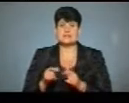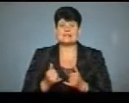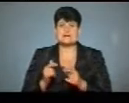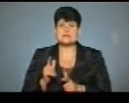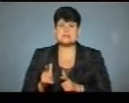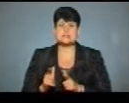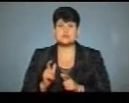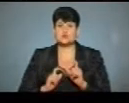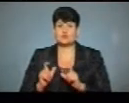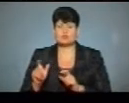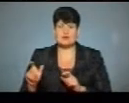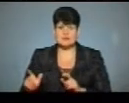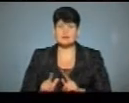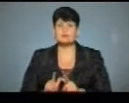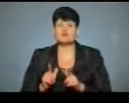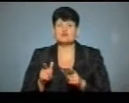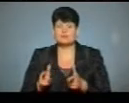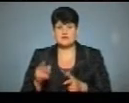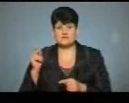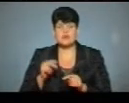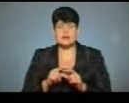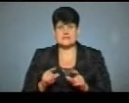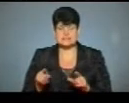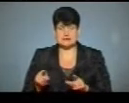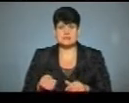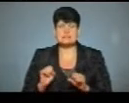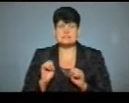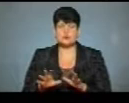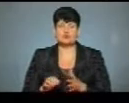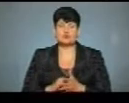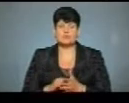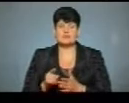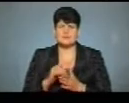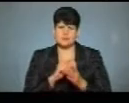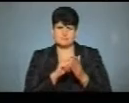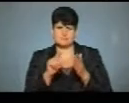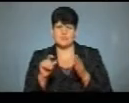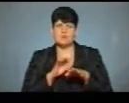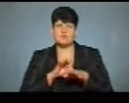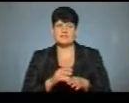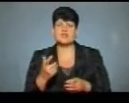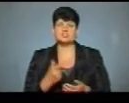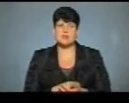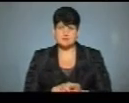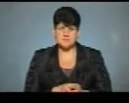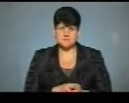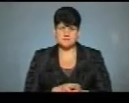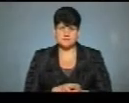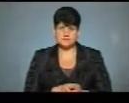студентів, які поступають, абітурієнтів, які поступають в навчальні заклади, і здають документи, саме там є графа «Проведені профілактичні щеплення».